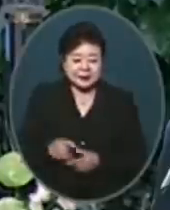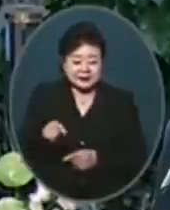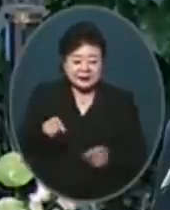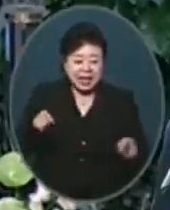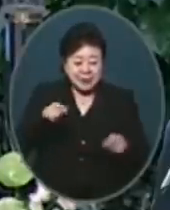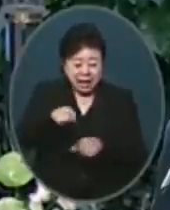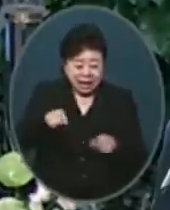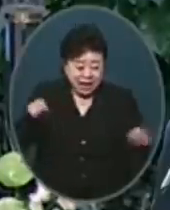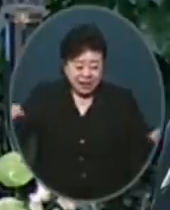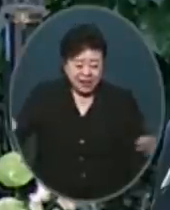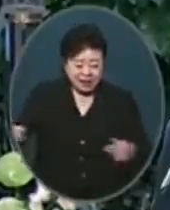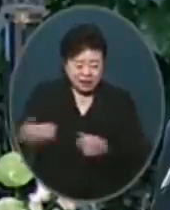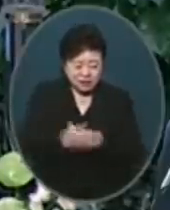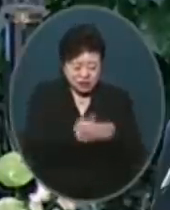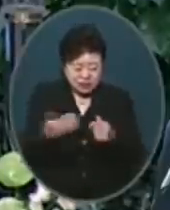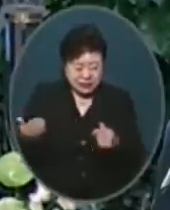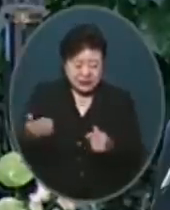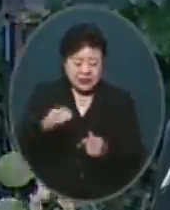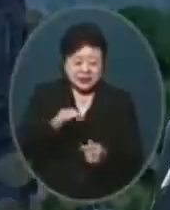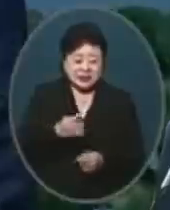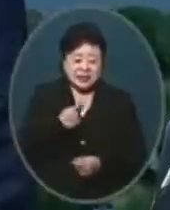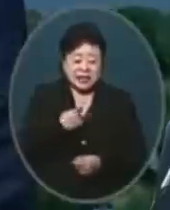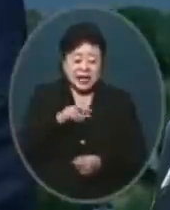사방으로 우겨쌈을 당해서